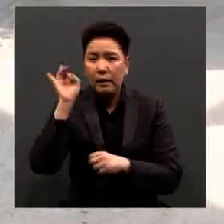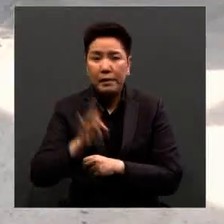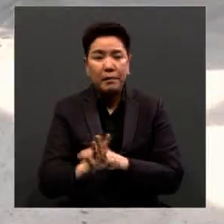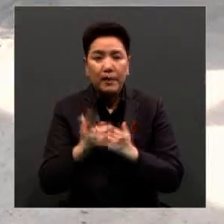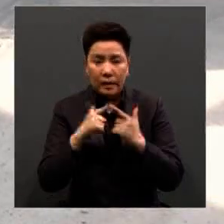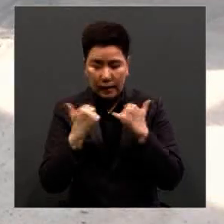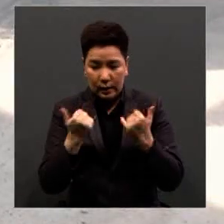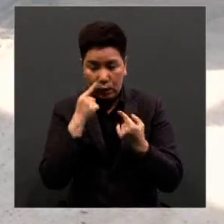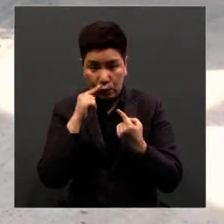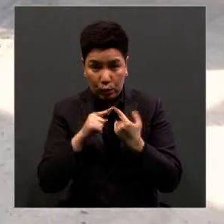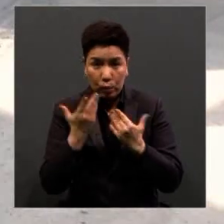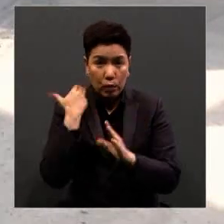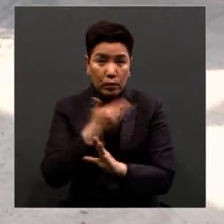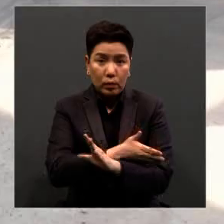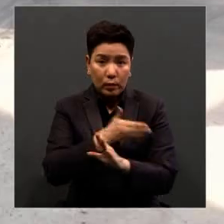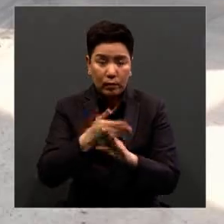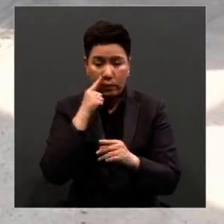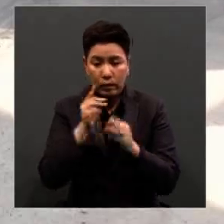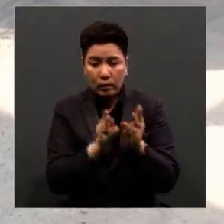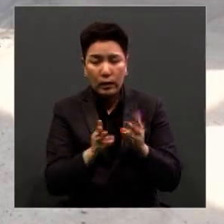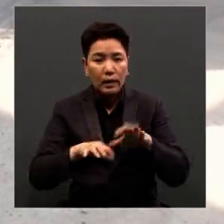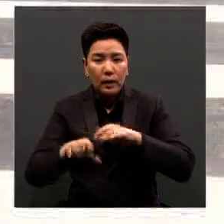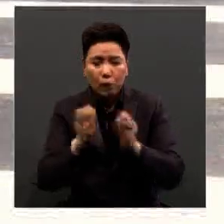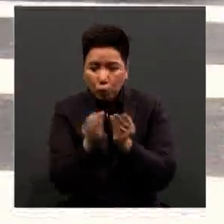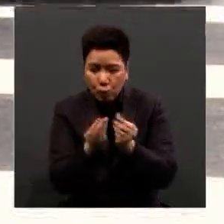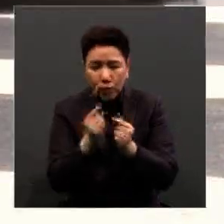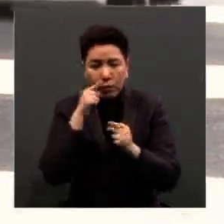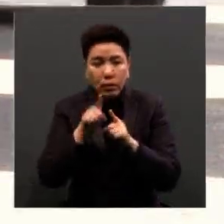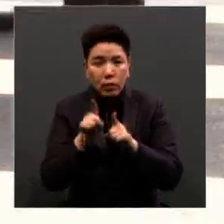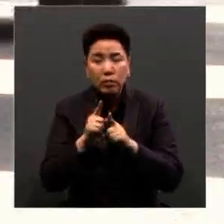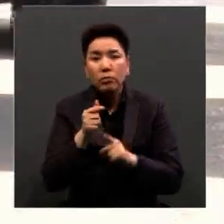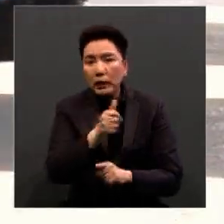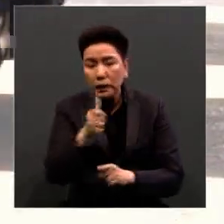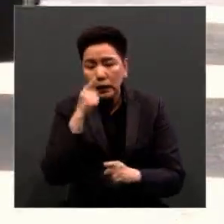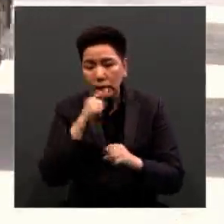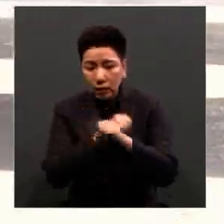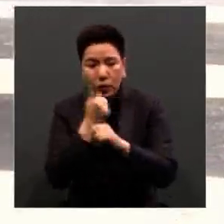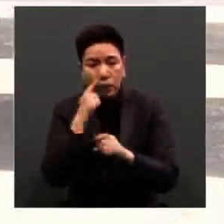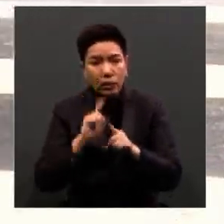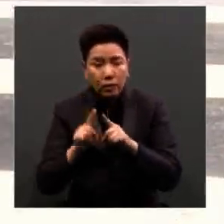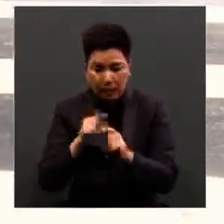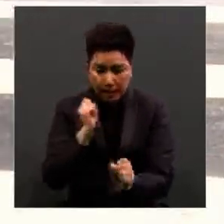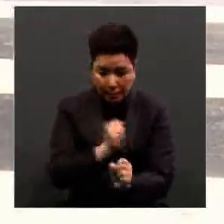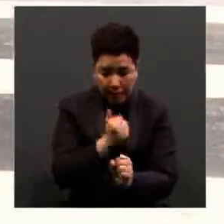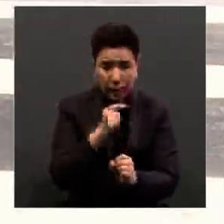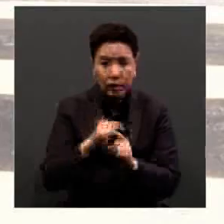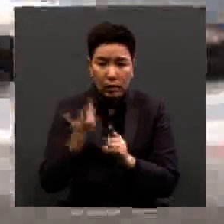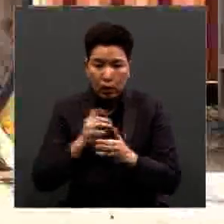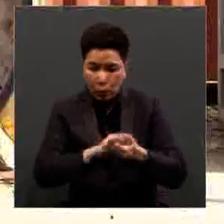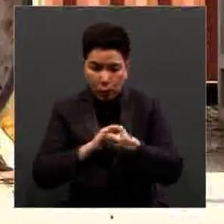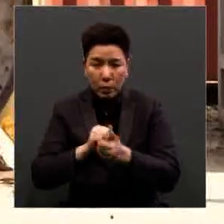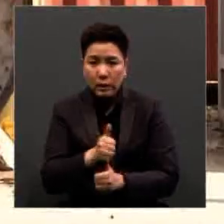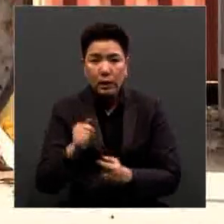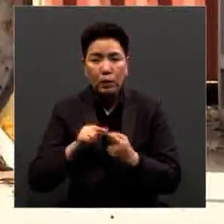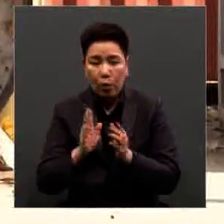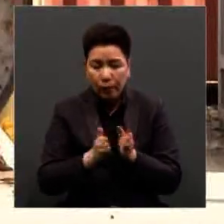รุนแรงมากอย่างไรก็ตามที่ผ่านมาในมาตรการจัดการฝุ่นคิดว่ามีการตอบรับที่ดีหลายมาตรการทำได้ก็ได้รับความร่วม